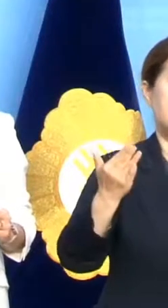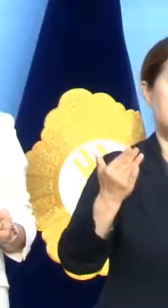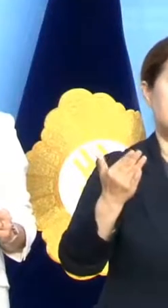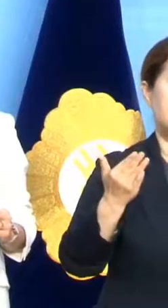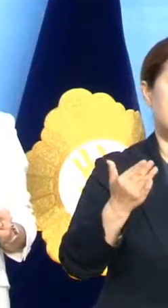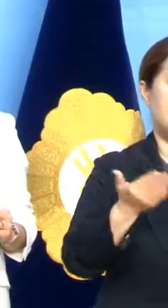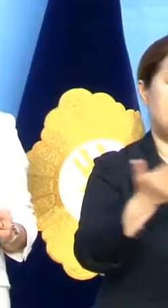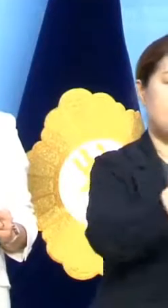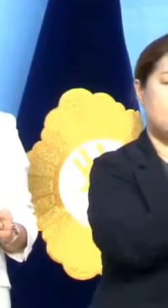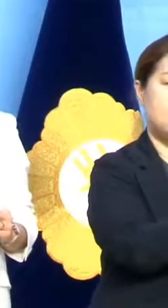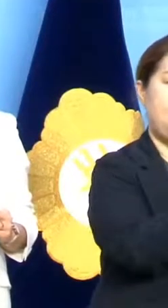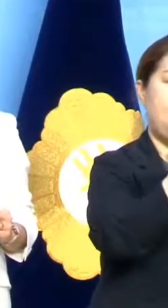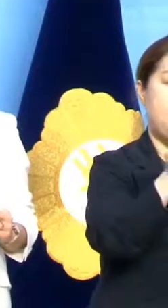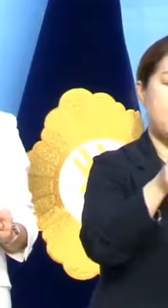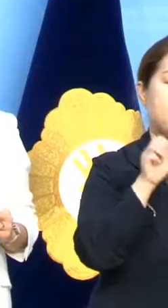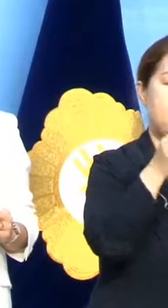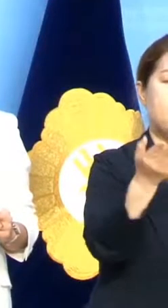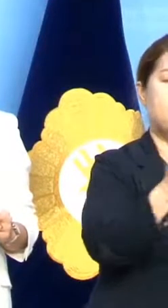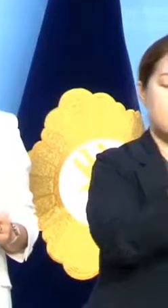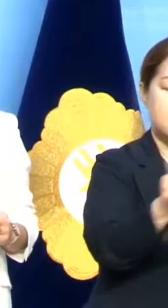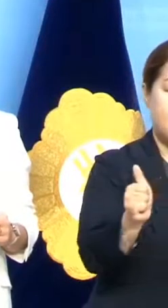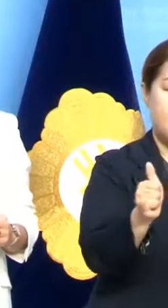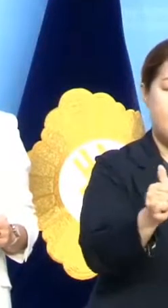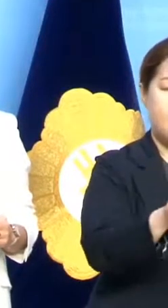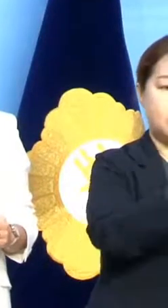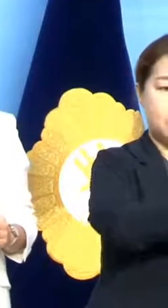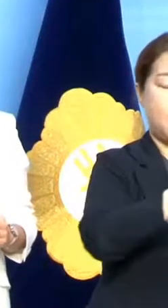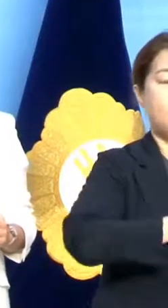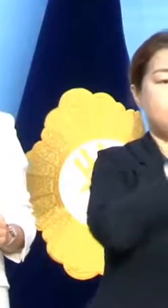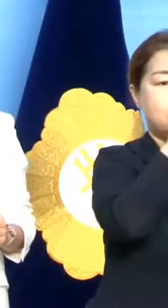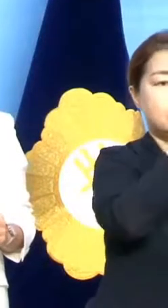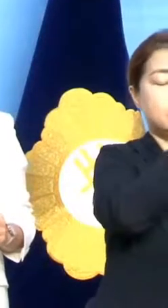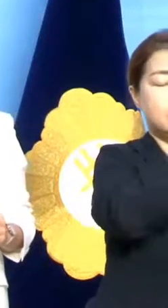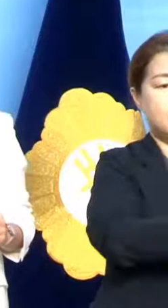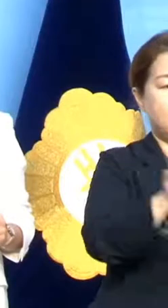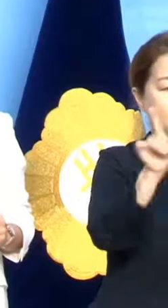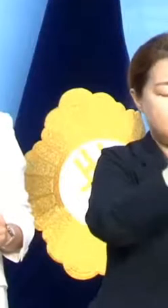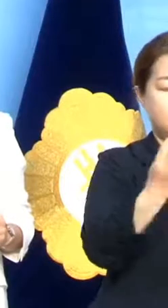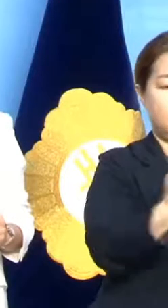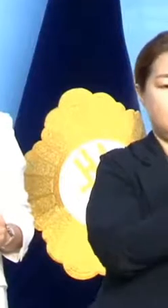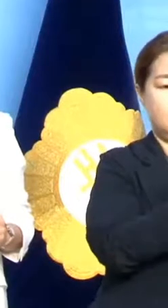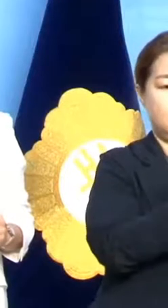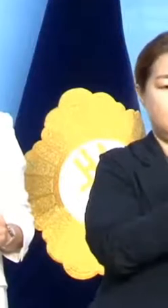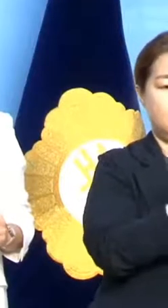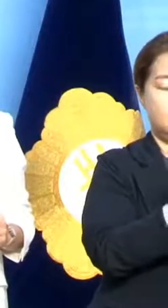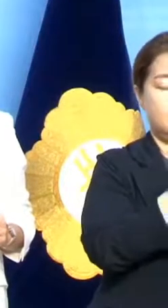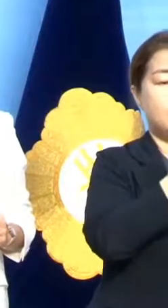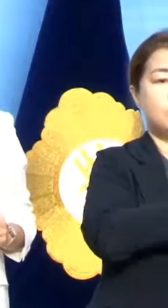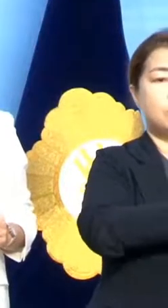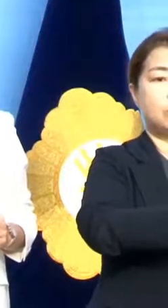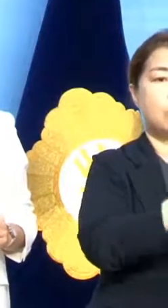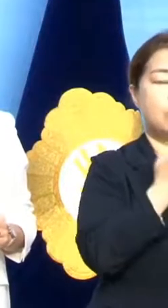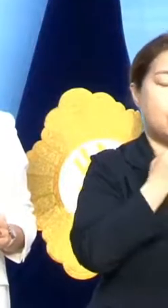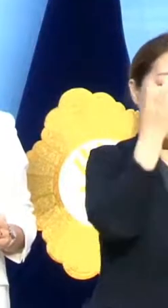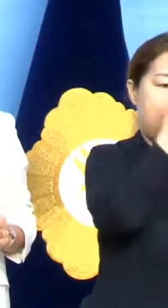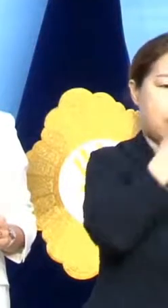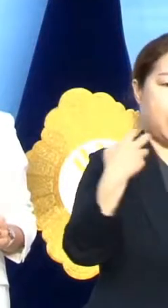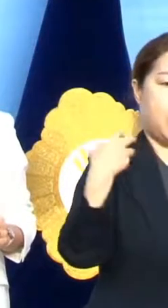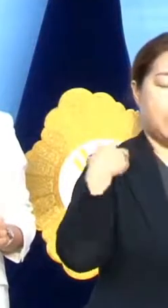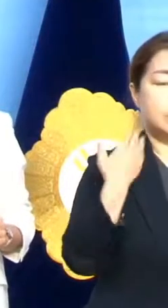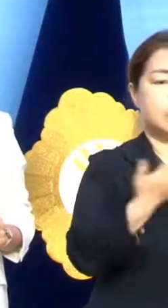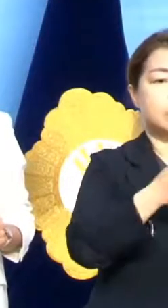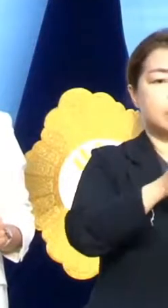5만명의 특별 노동자들이 존재하고 있음을 충분히 알고 있었음에도 아무런 대책을 강구하지 않고 관리 감독의 책임을